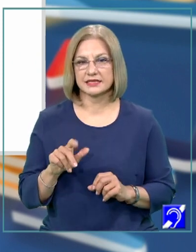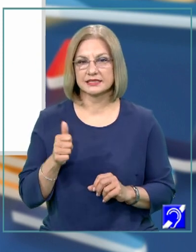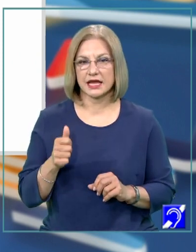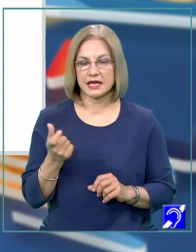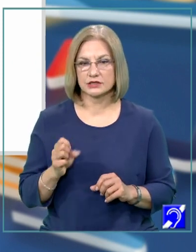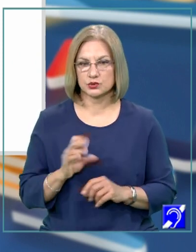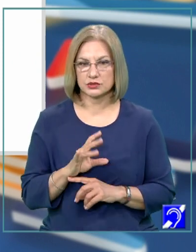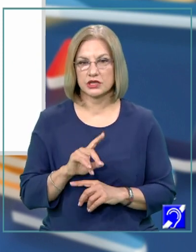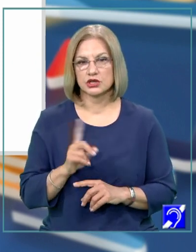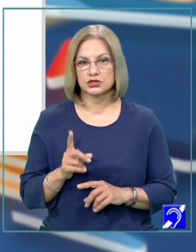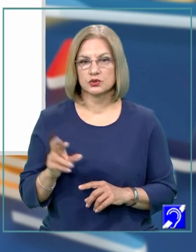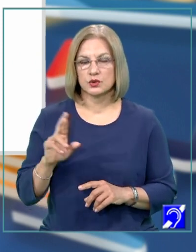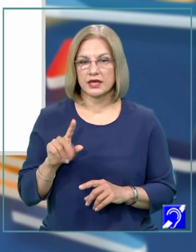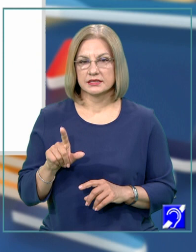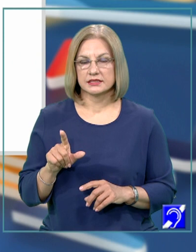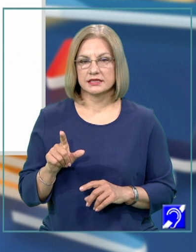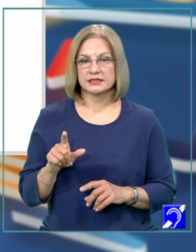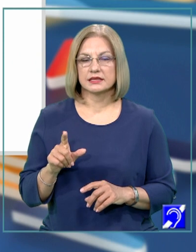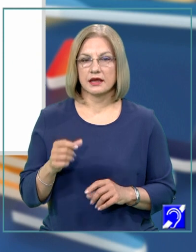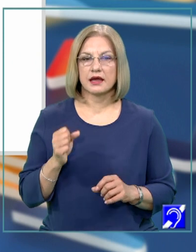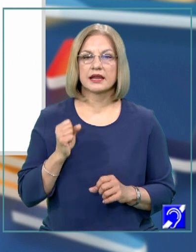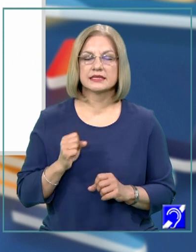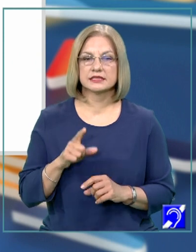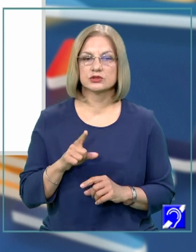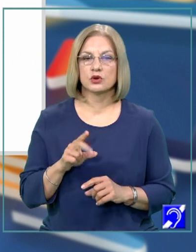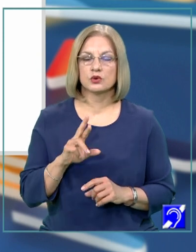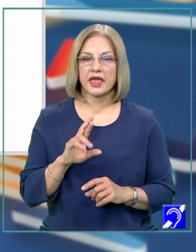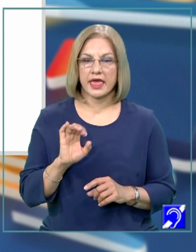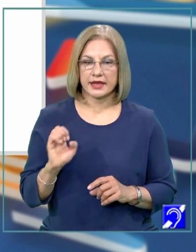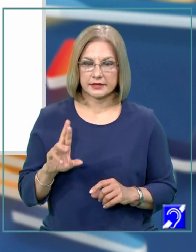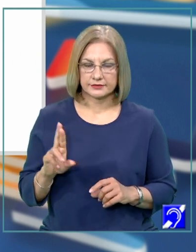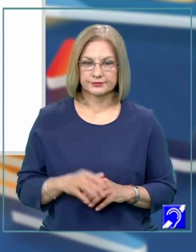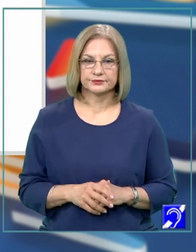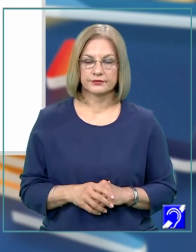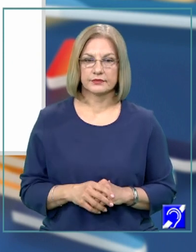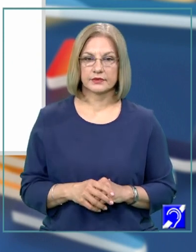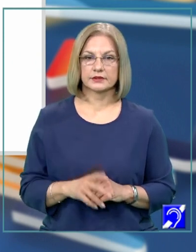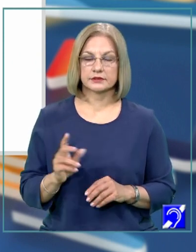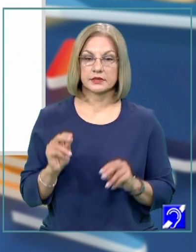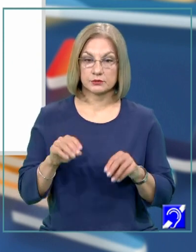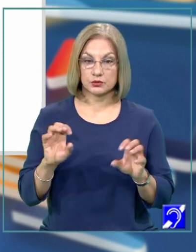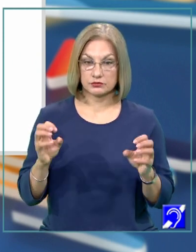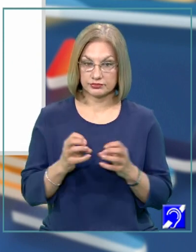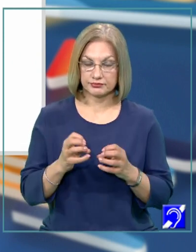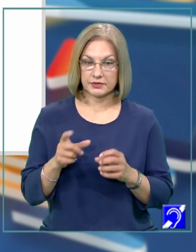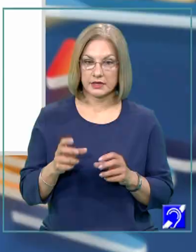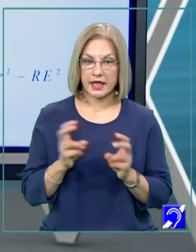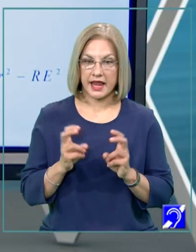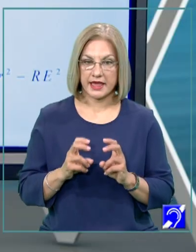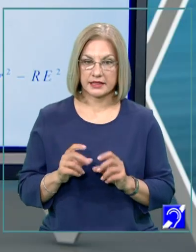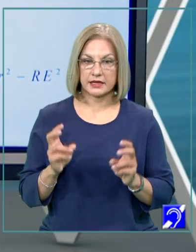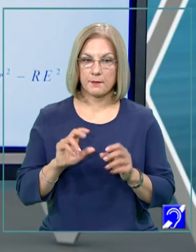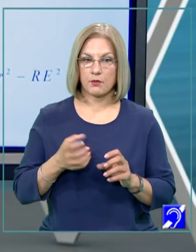și cu rezistența rezistorului an montat la bornele sursei de tensiune electromotoare e